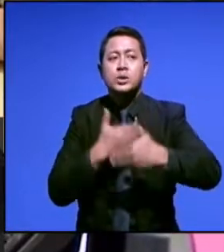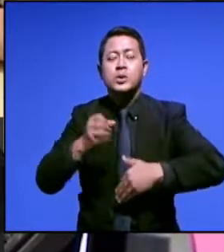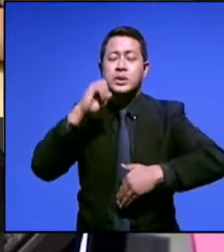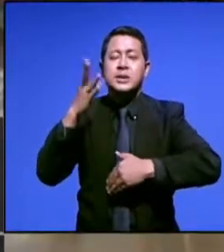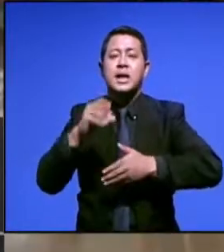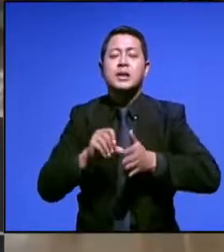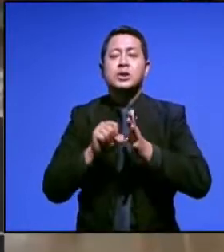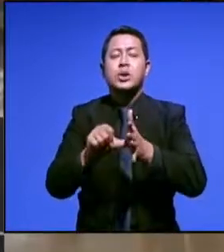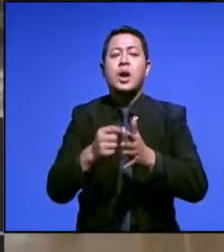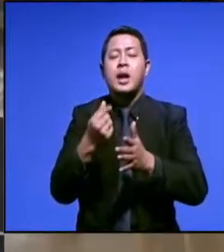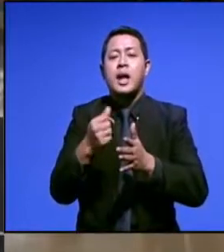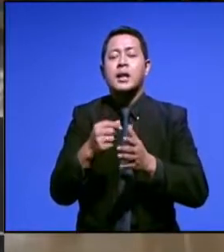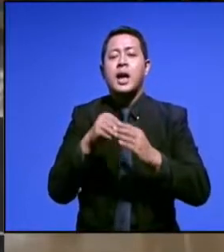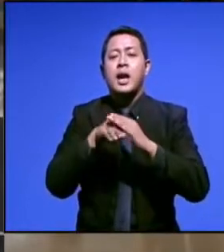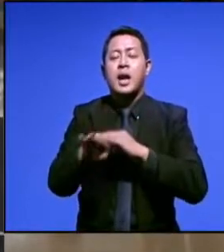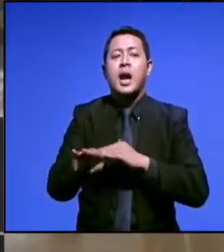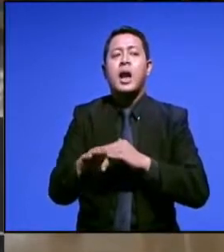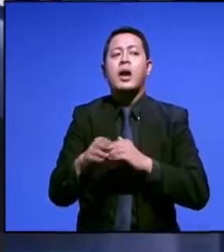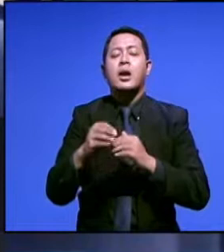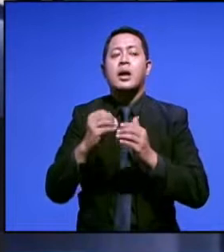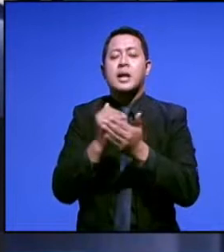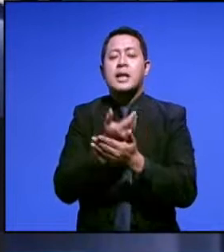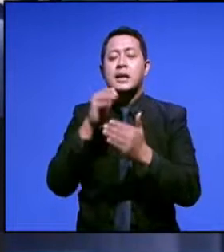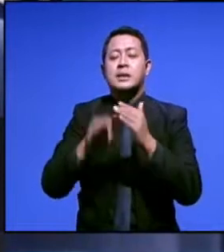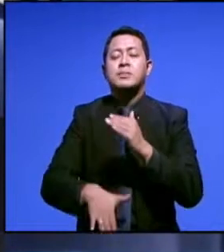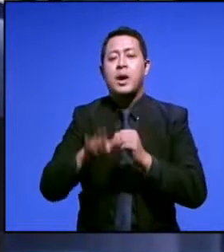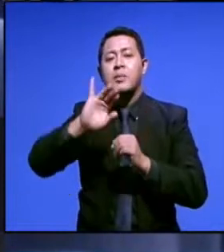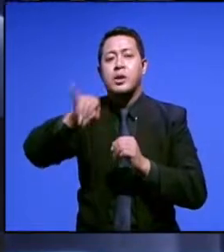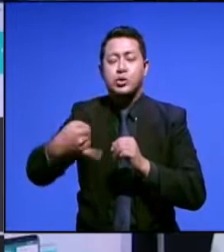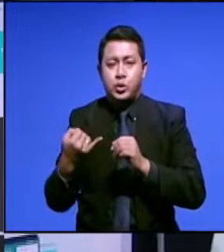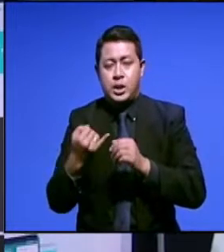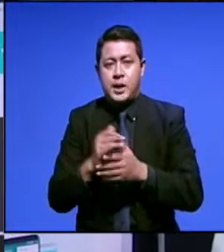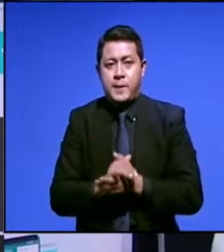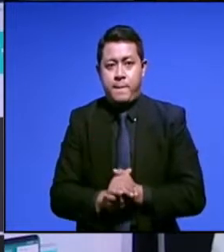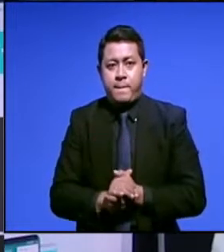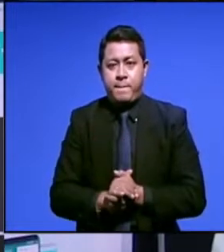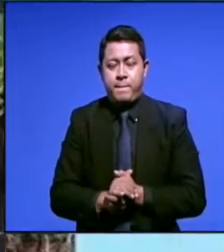segera menyetorkan data rekening karyawannya yang bergaji di bawah 5 juta rupiah.